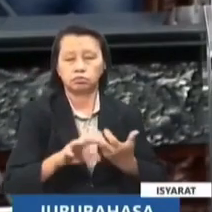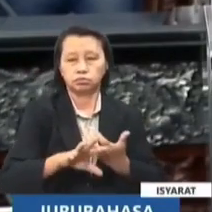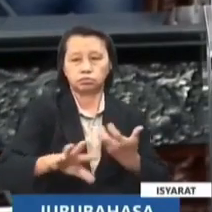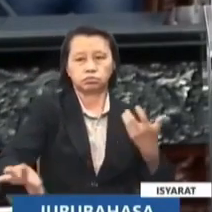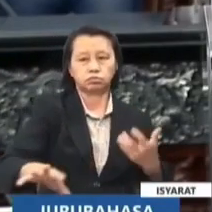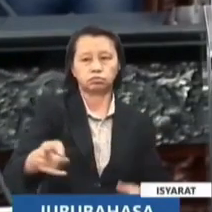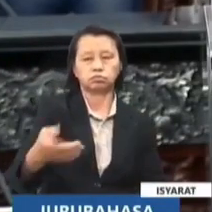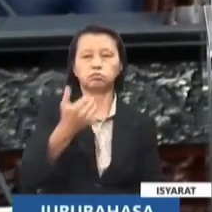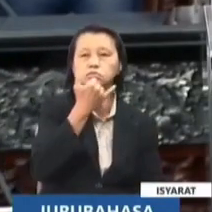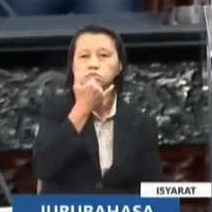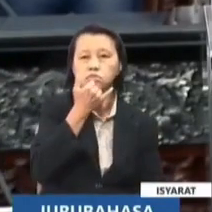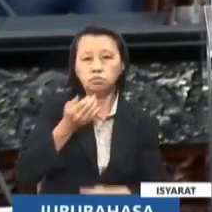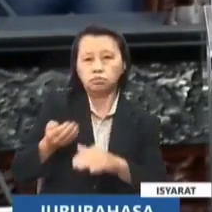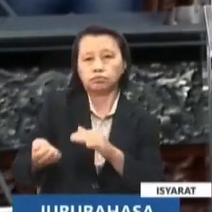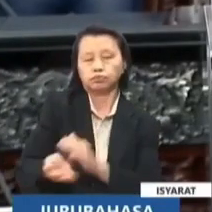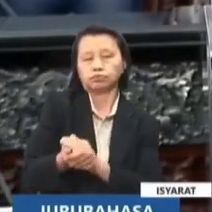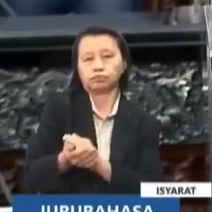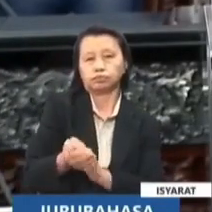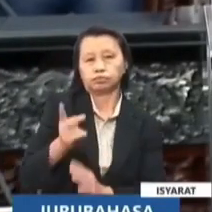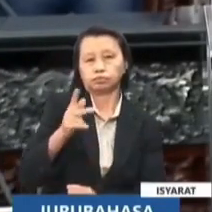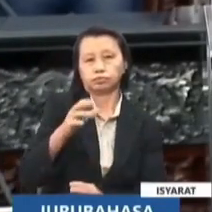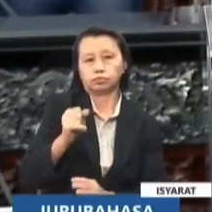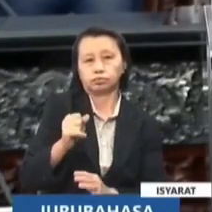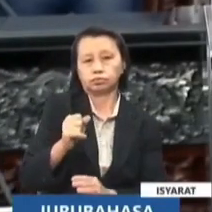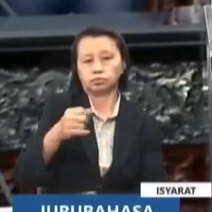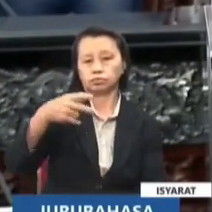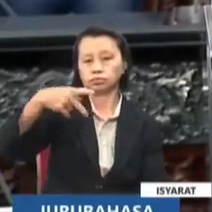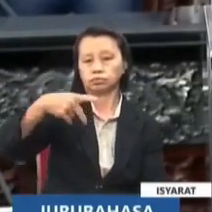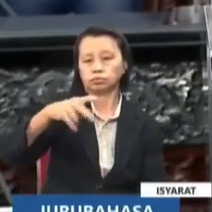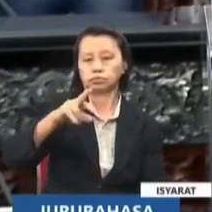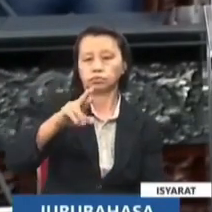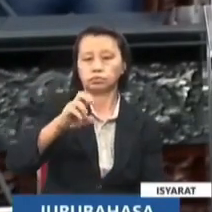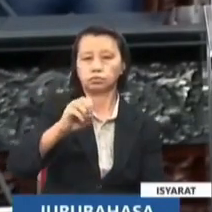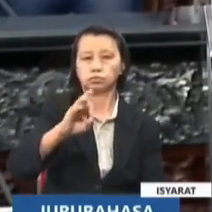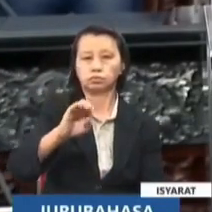salah laku dan rasuah terutamanya bagi kes-kes berprofil tinggi. Jelas.